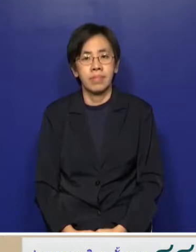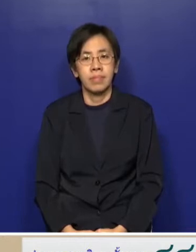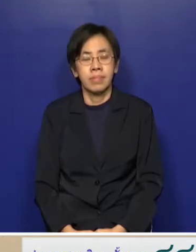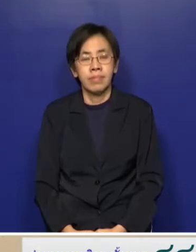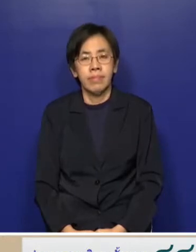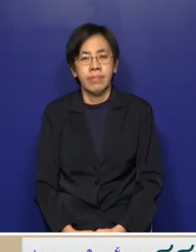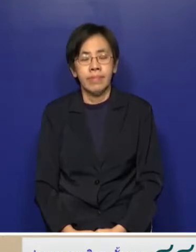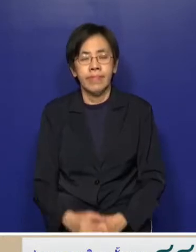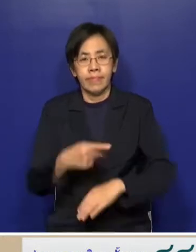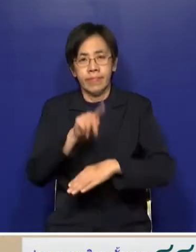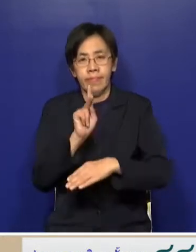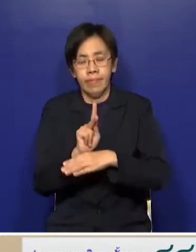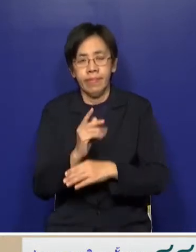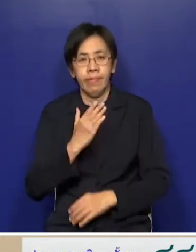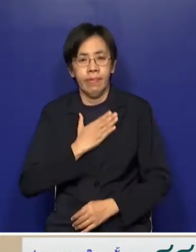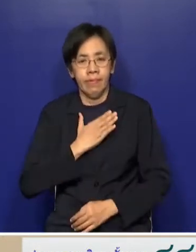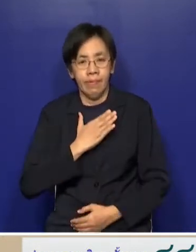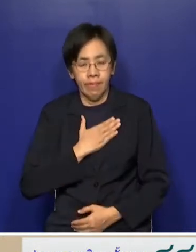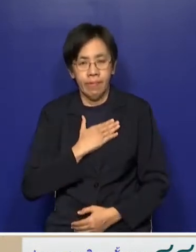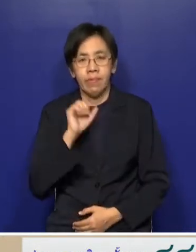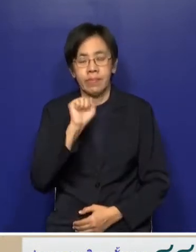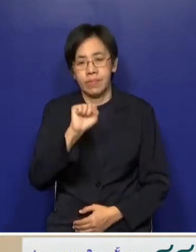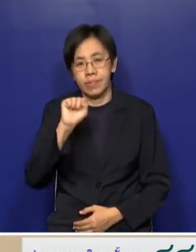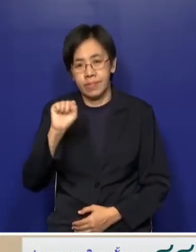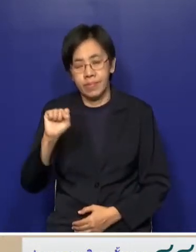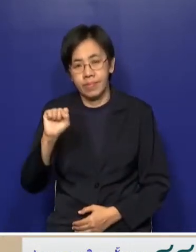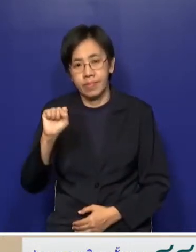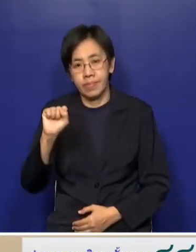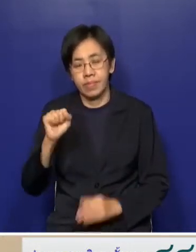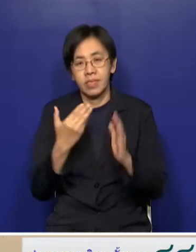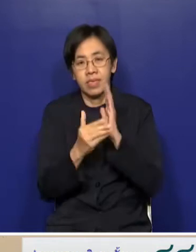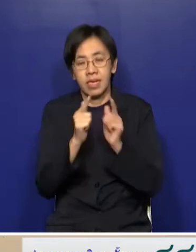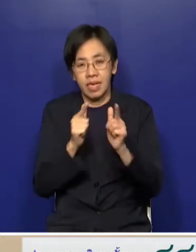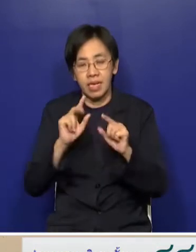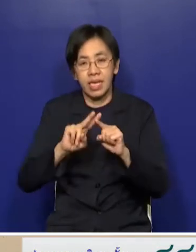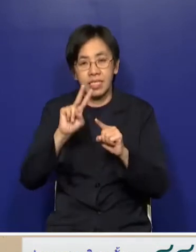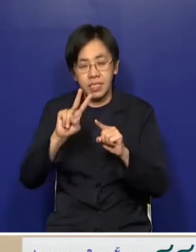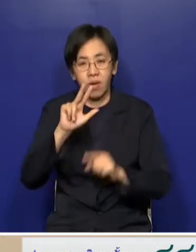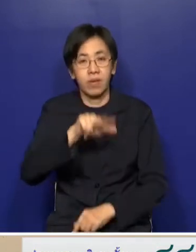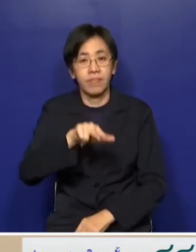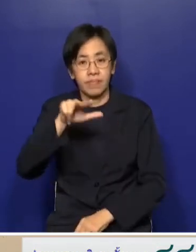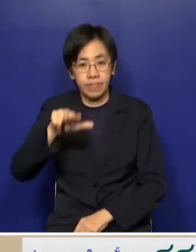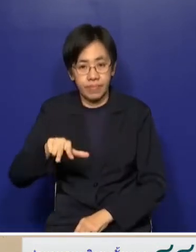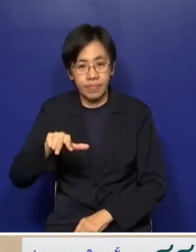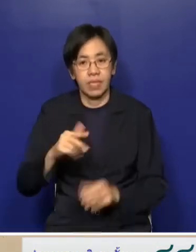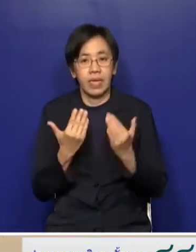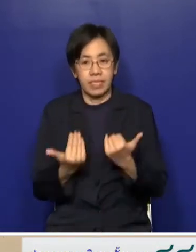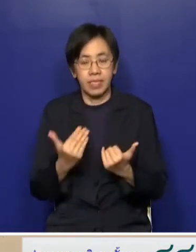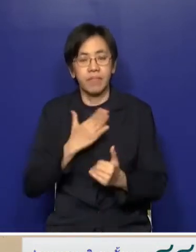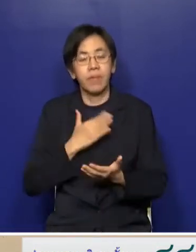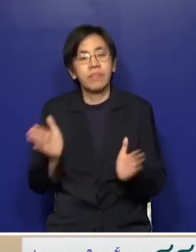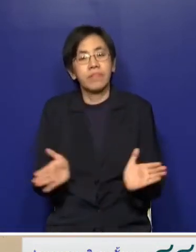ครับท่านประธานที่เคารพผมสรัญทิมสุวรรณสมาชิกสภาผู้แทนราษฎรจังหวัดเลยเขต2พรรคเพื่อไทยครับก็ขอสนับสนุนย